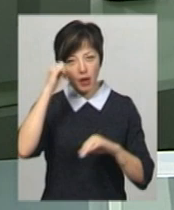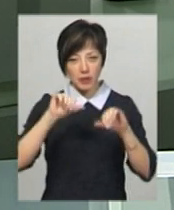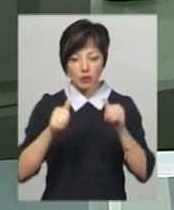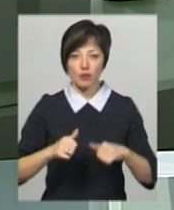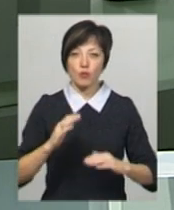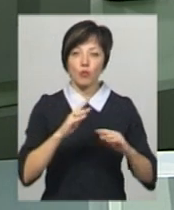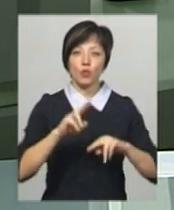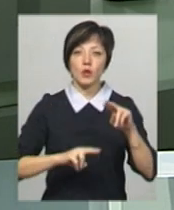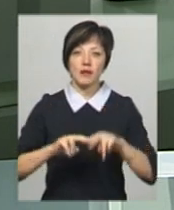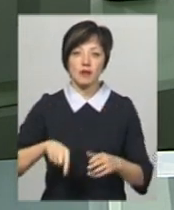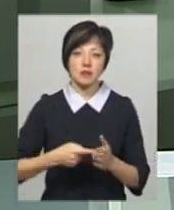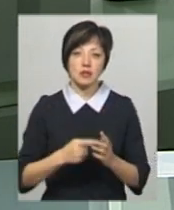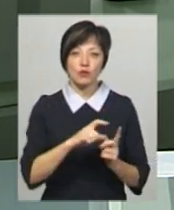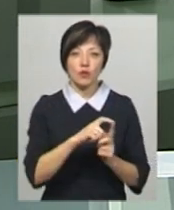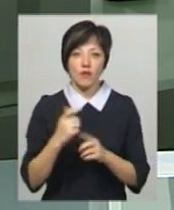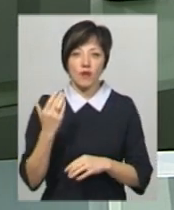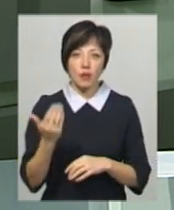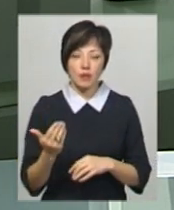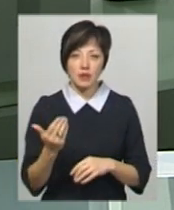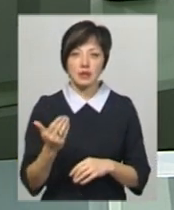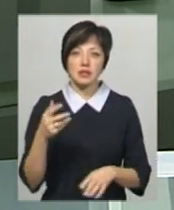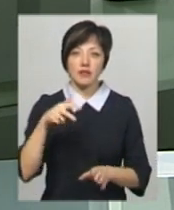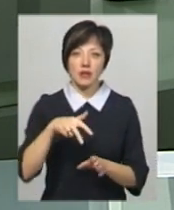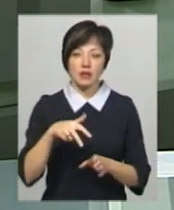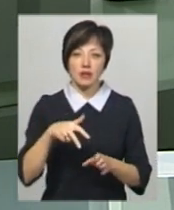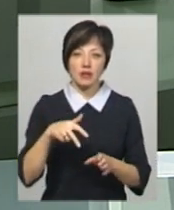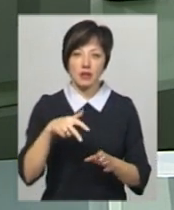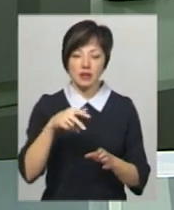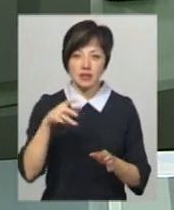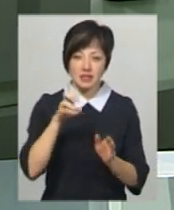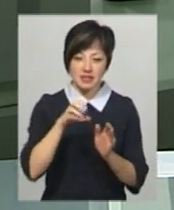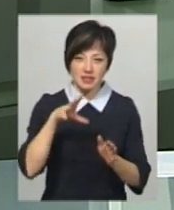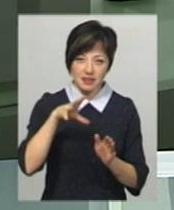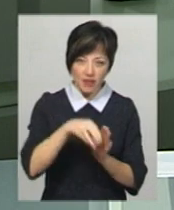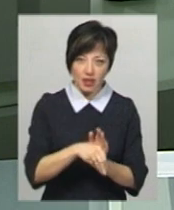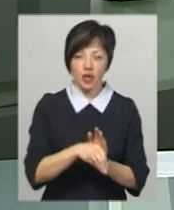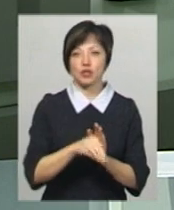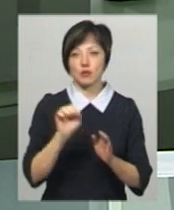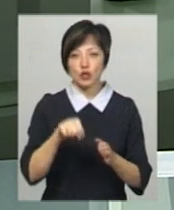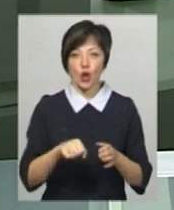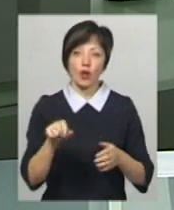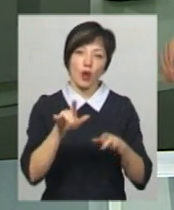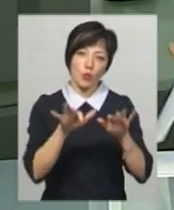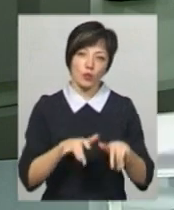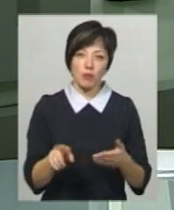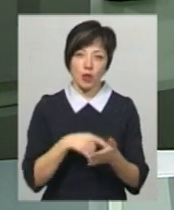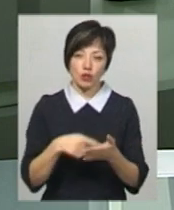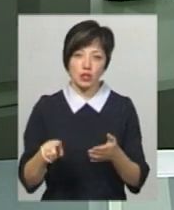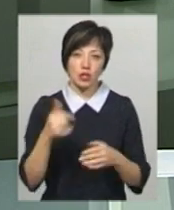будівель міста. За словами Артема Ромасюкова, завантажити карту можна на комп'ютер, планшет чи телефон.